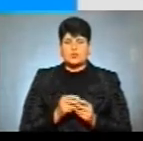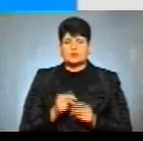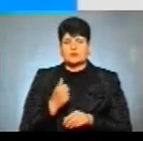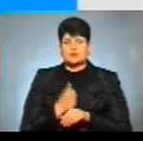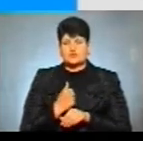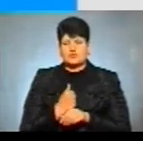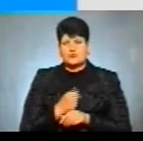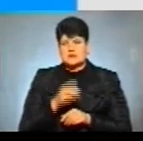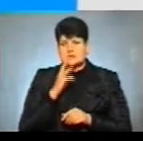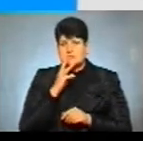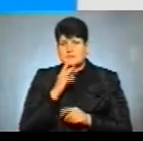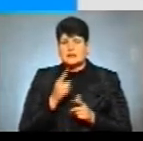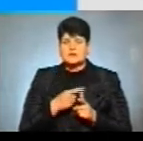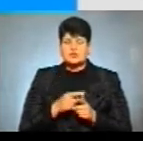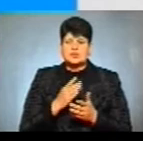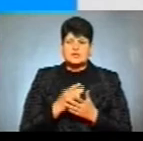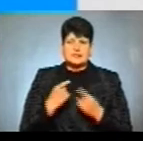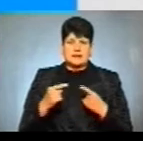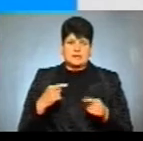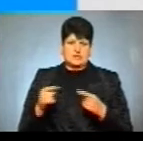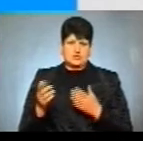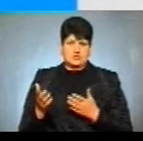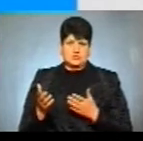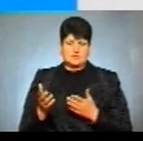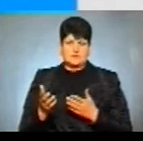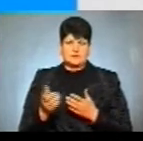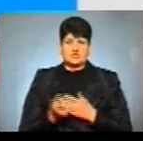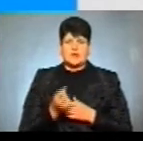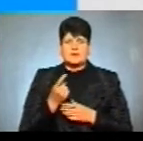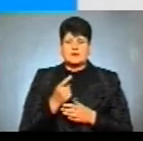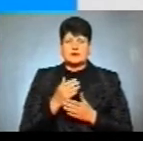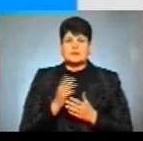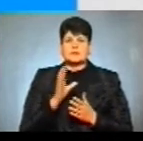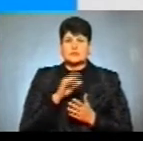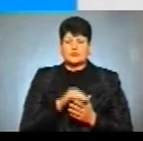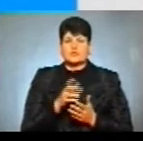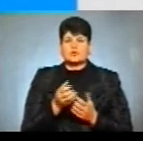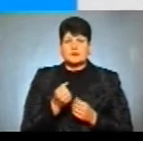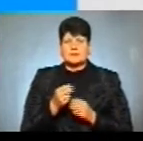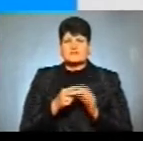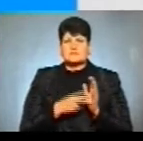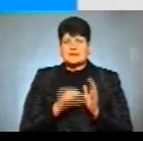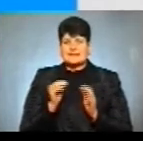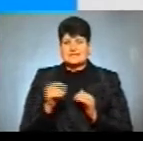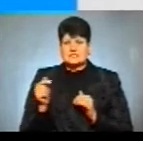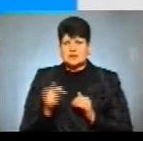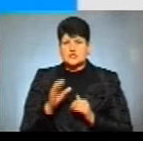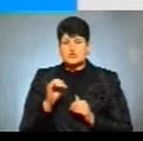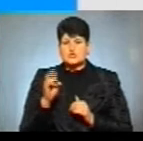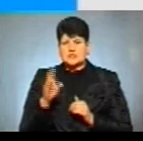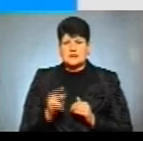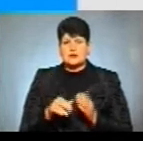основної заробітної плати, чи є інші надходження? Є інші джерела в нього надходжень. Він отримав 17 тисяч гривень